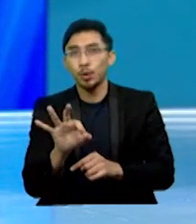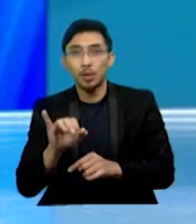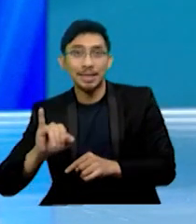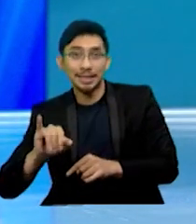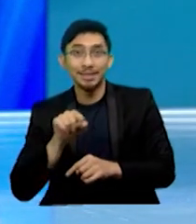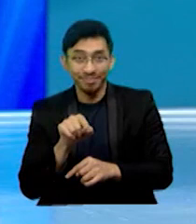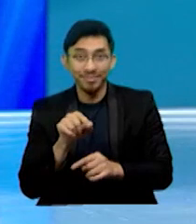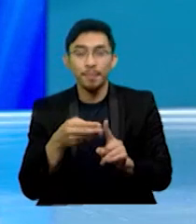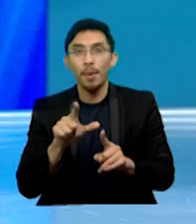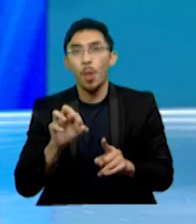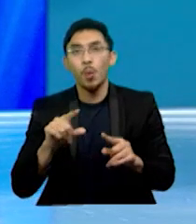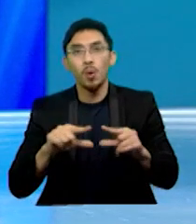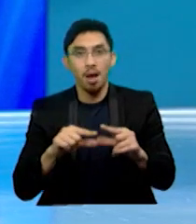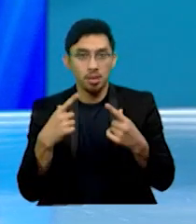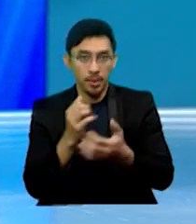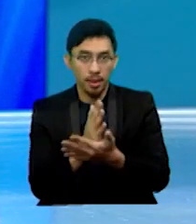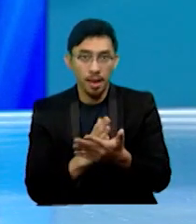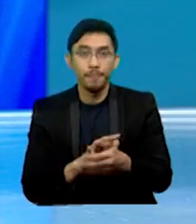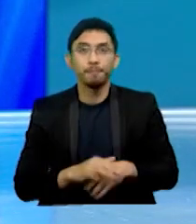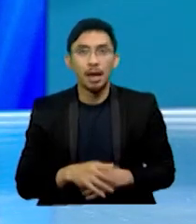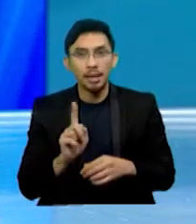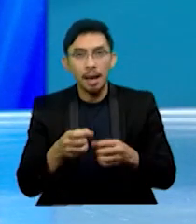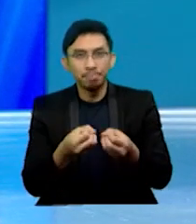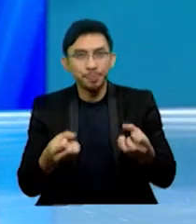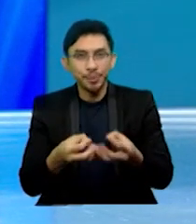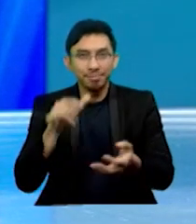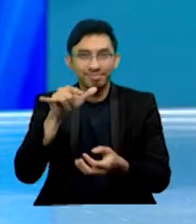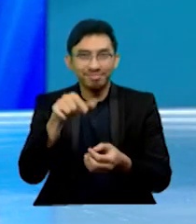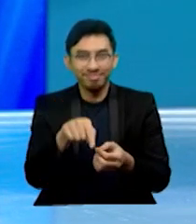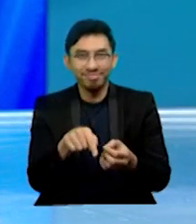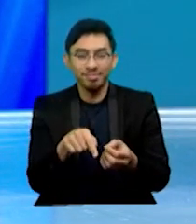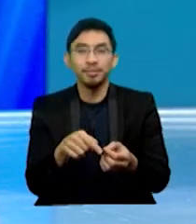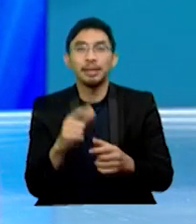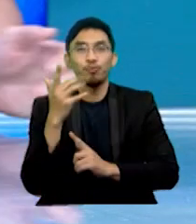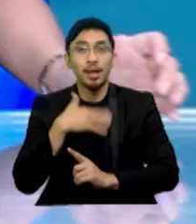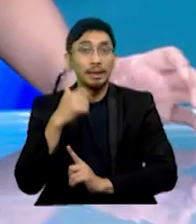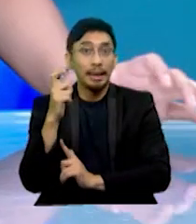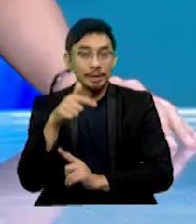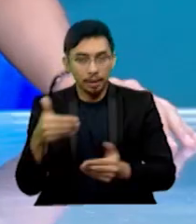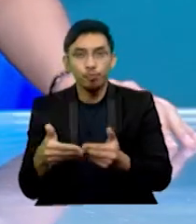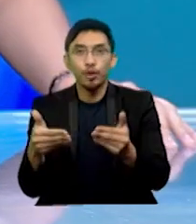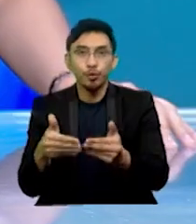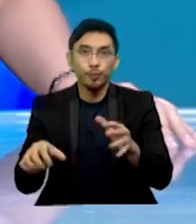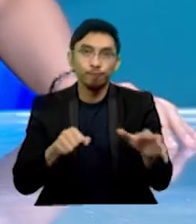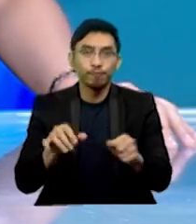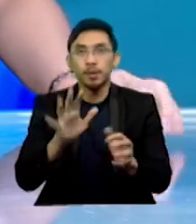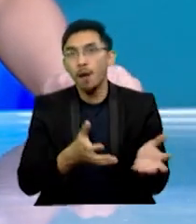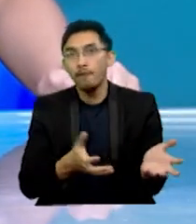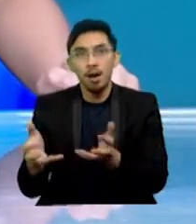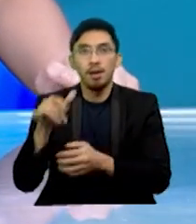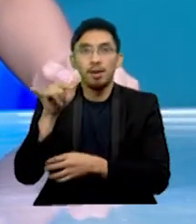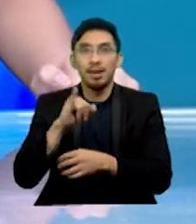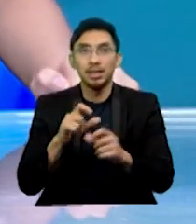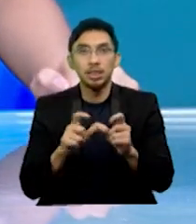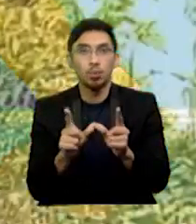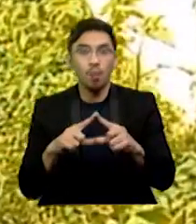Jawa Tengah. Seluruh serpian pesawat latih tempur TNI AU yang ditemukan tersebut kemudian dibawa ke Lanut Iswahyudi Madiun, Jawa Timur.